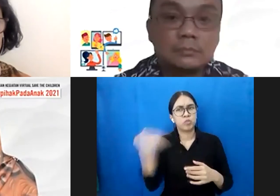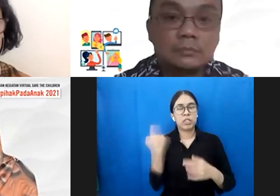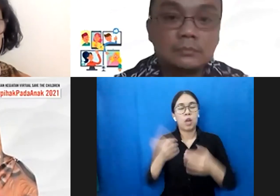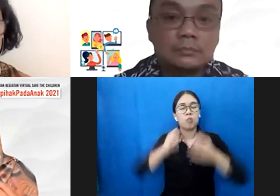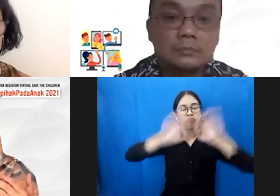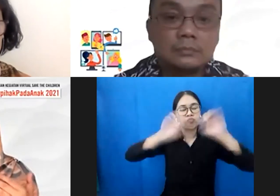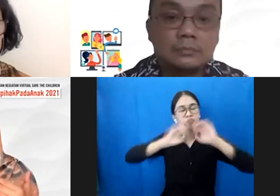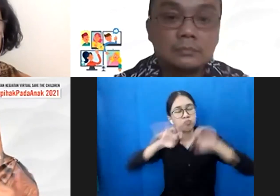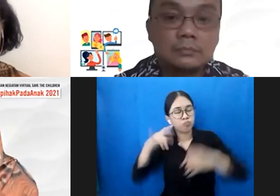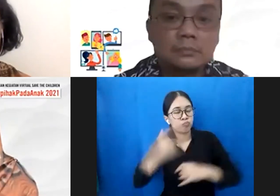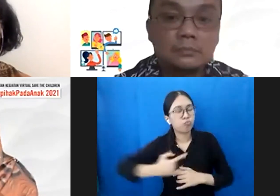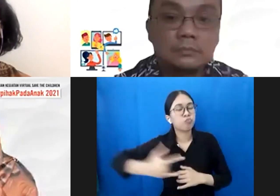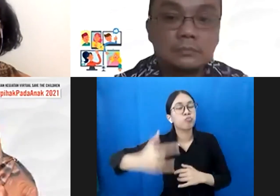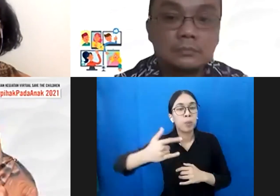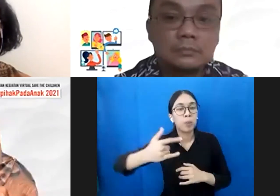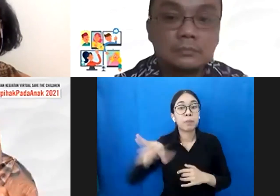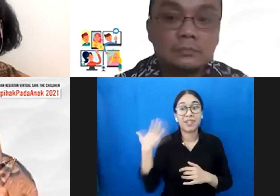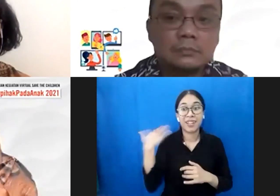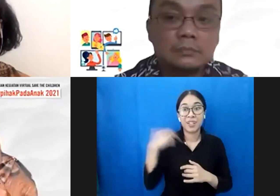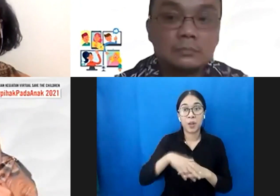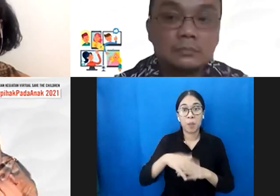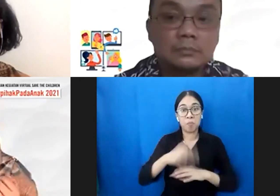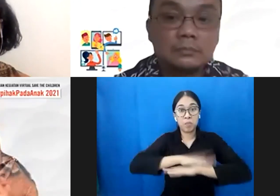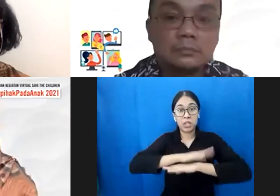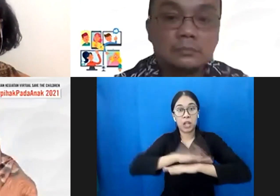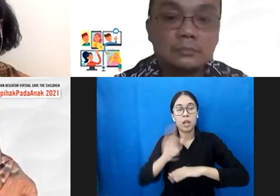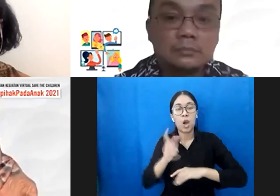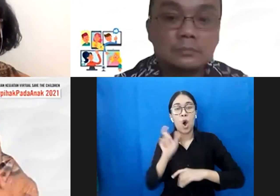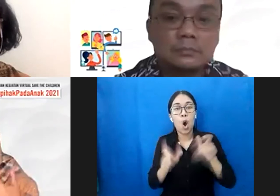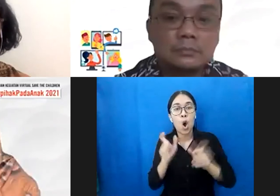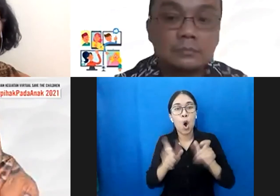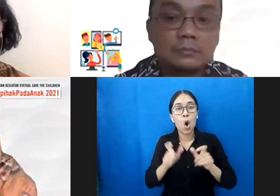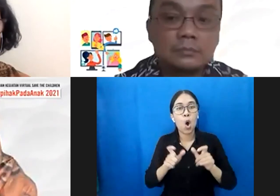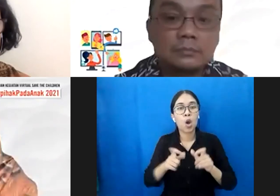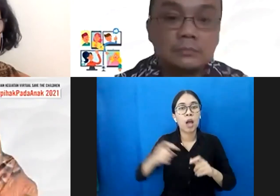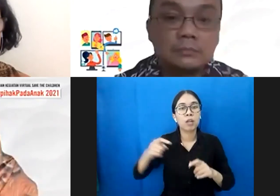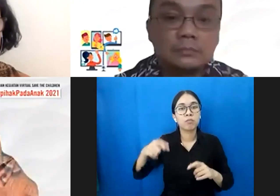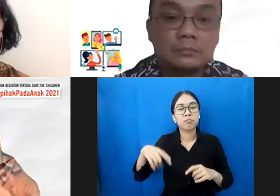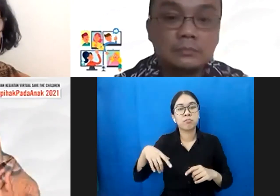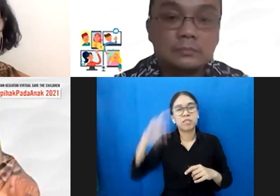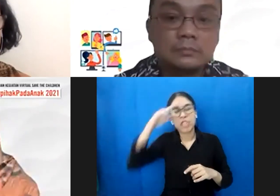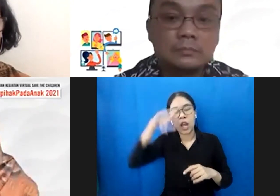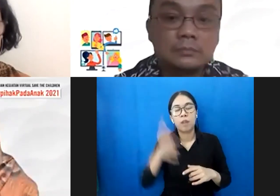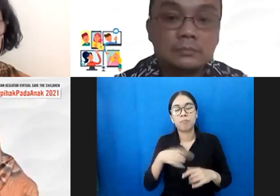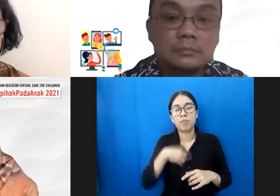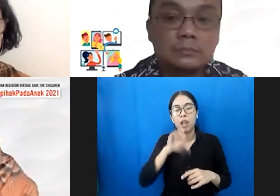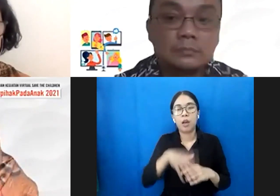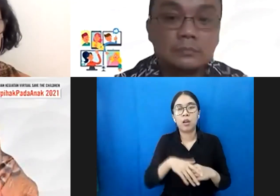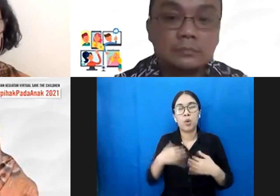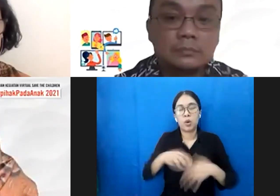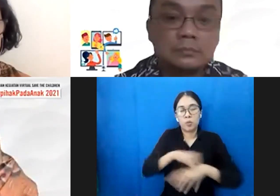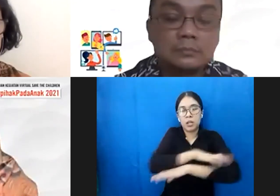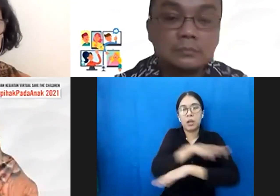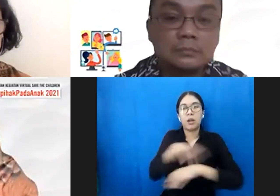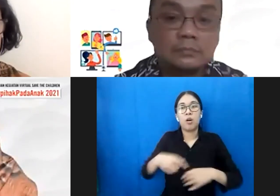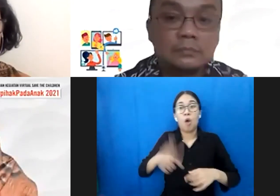yang kemarin kita mengcounter berita itu ya, yang ada yang orang gila nggak bisa, aduh, saya kalau ngomong orang gila sampai merinding, tidak bisa sakit COVID gitu